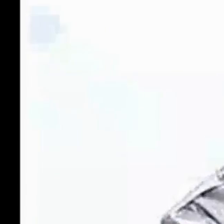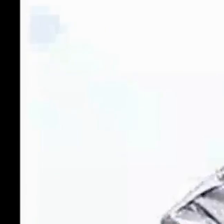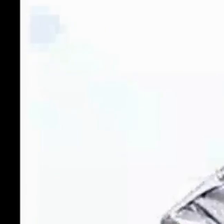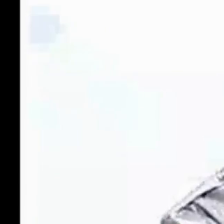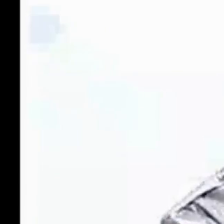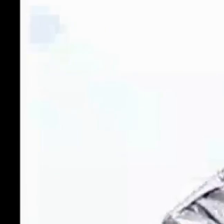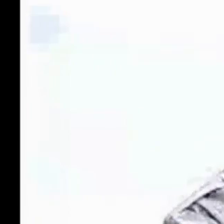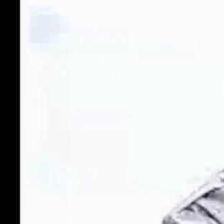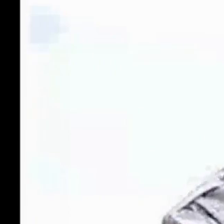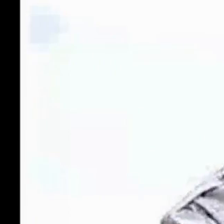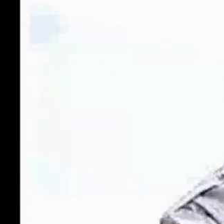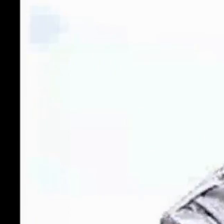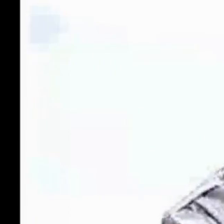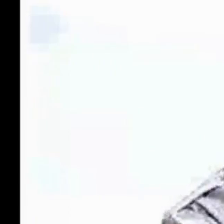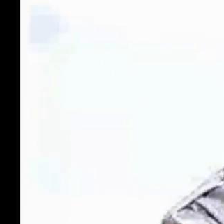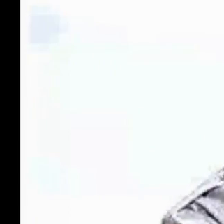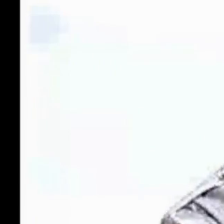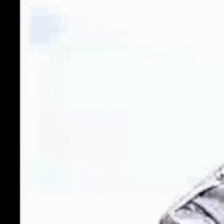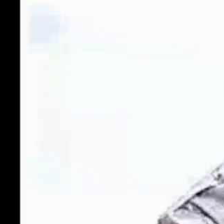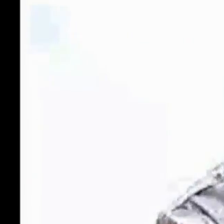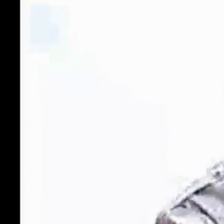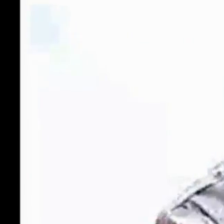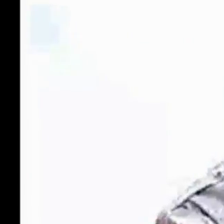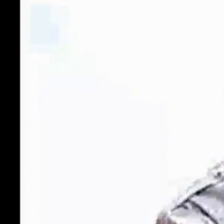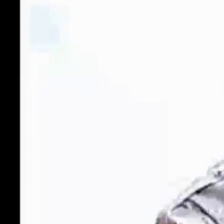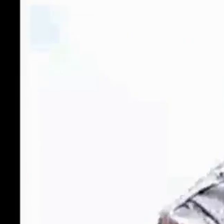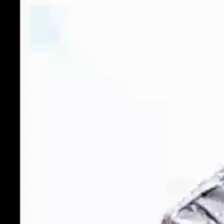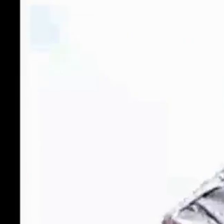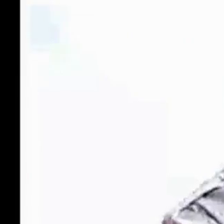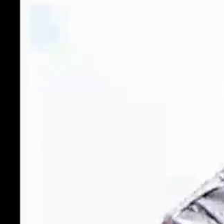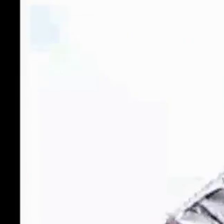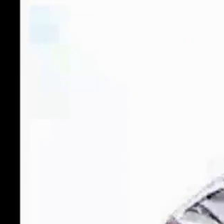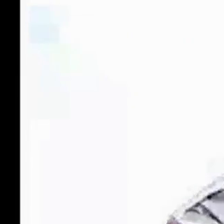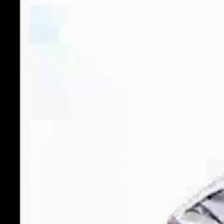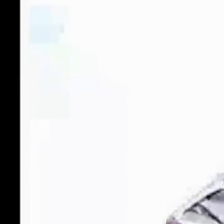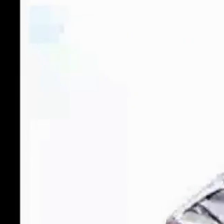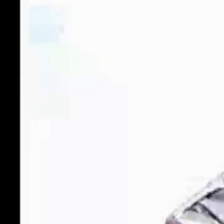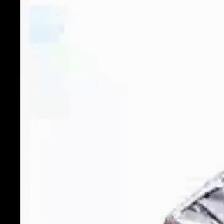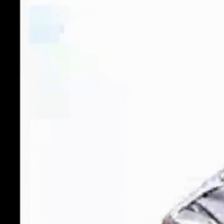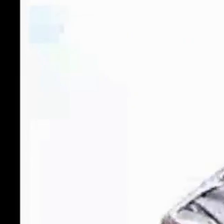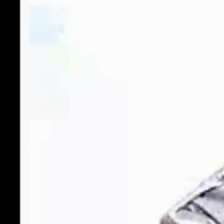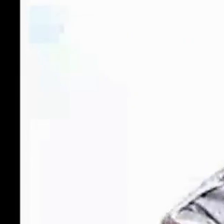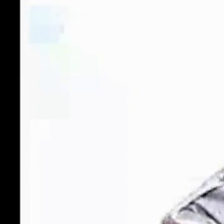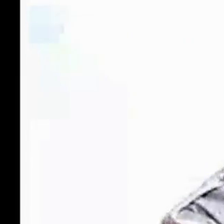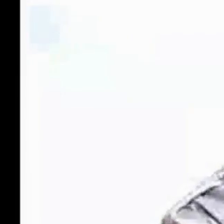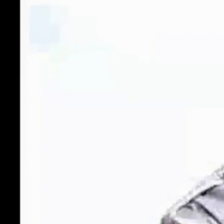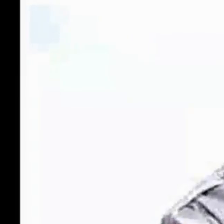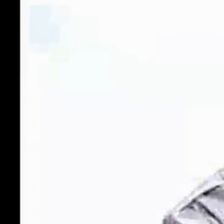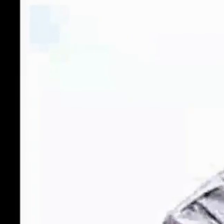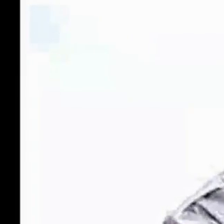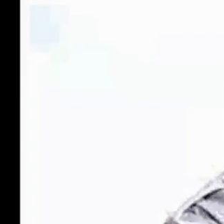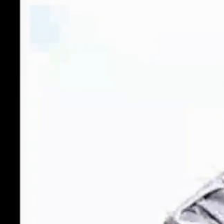της Ένωσης Κεντρών, τον κύριο Βασίλη Λεβέντη, που είναι στη τηλεφωνική μας γραμμή. Διότι εκεί υπάρχουν εξελίξεις με την ανεξαρτητοποίηση του βουλευτή